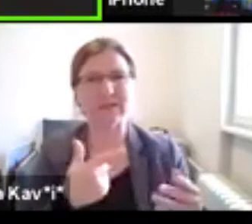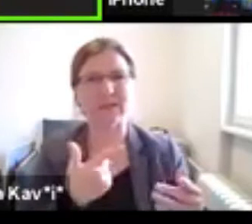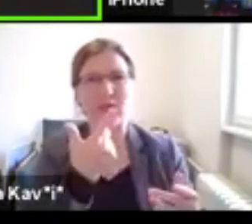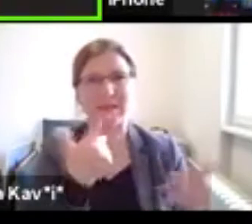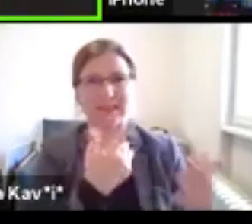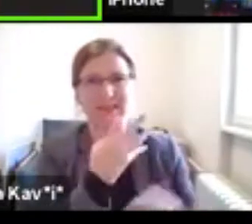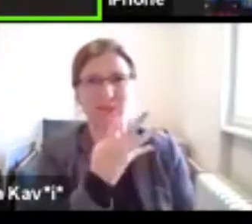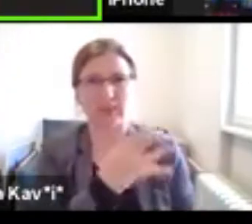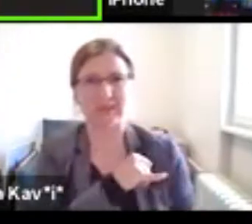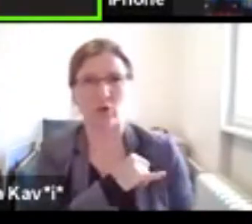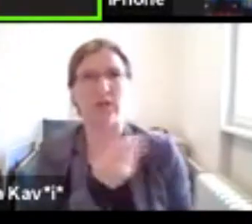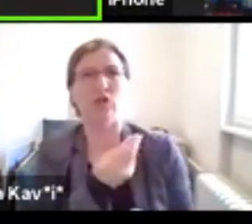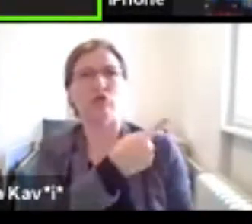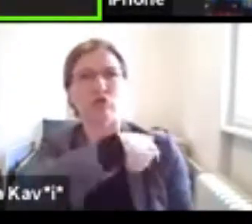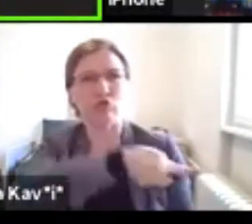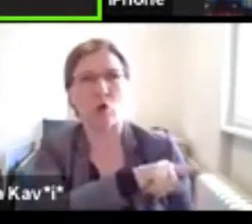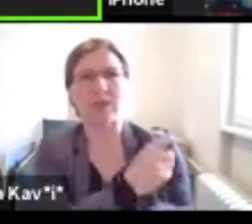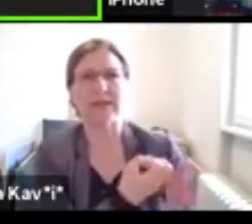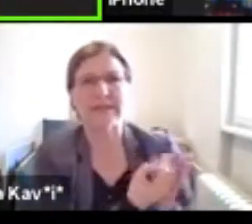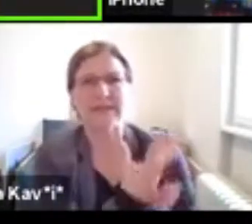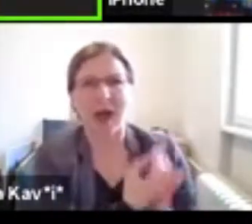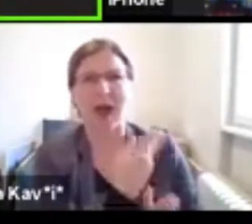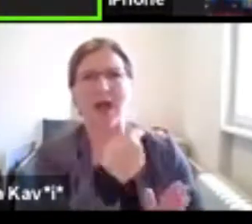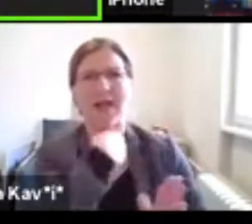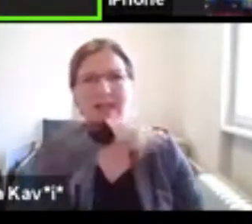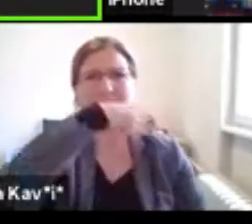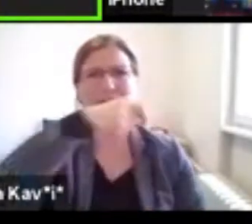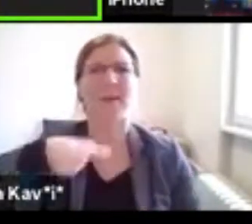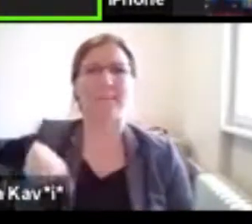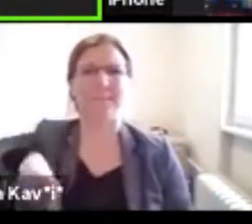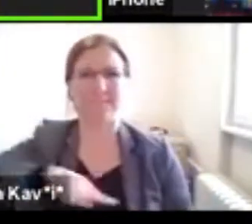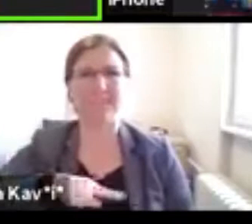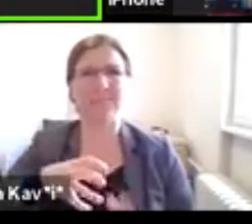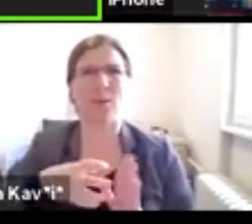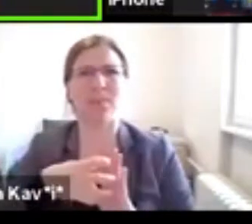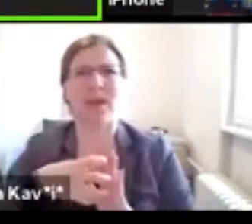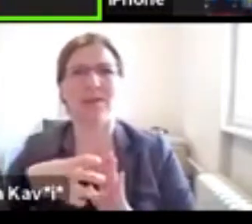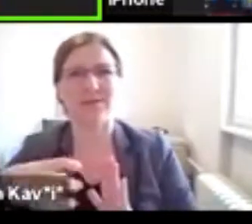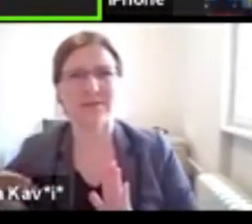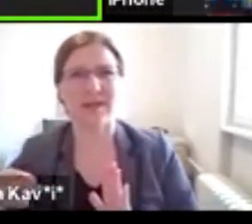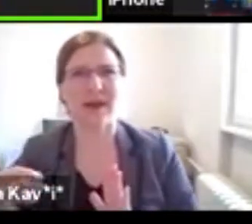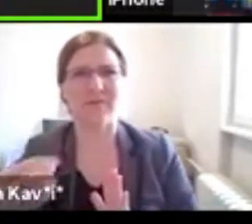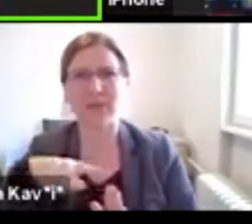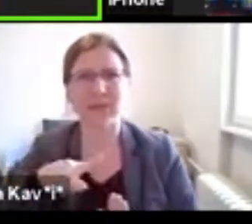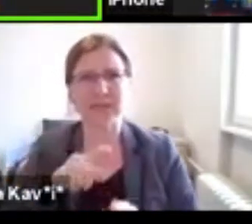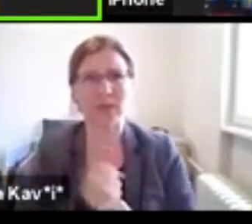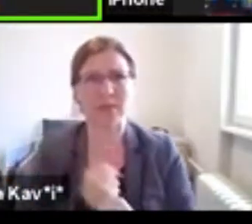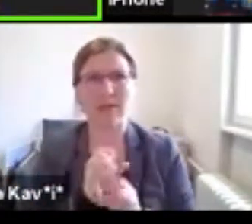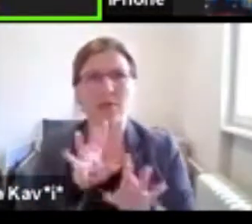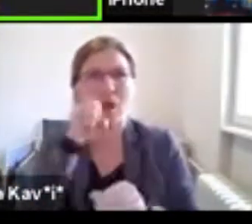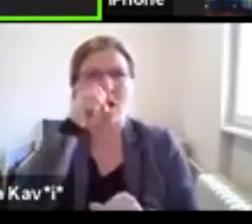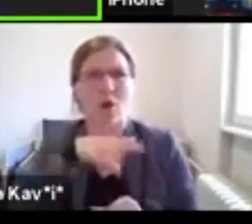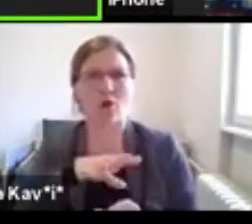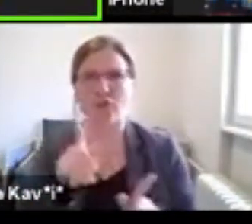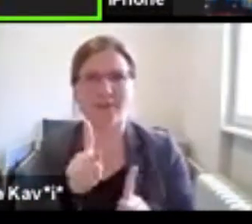74. godine čitavo vrijeme stvarali, gradili, nismo ih iznevjerili i nismo zapravo ništa loše napravili, nego smo i